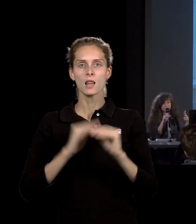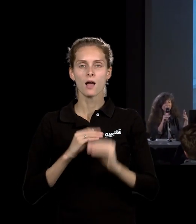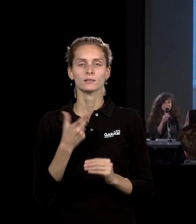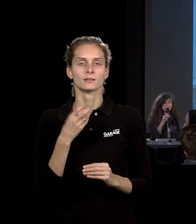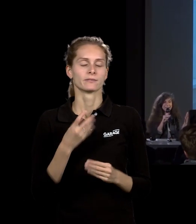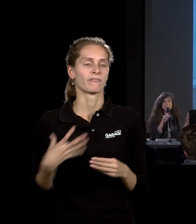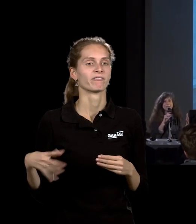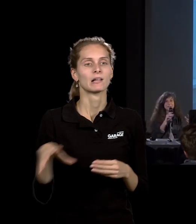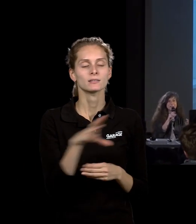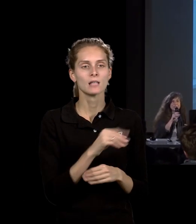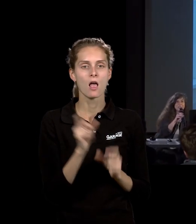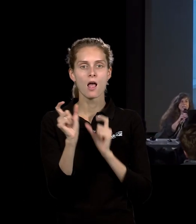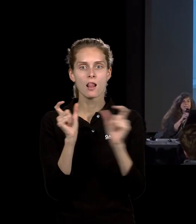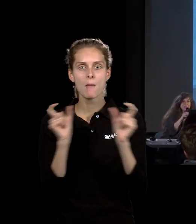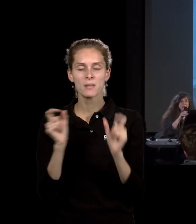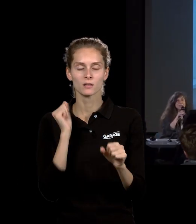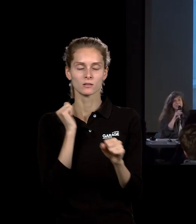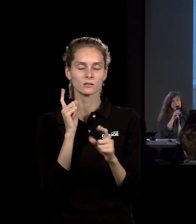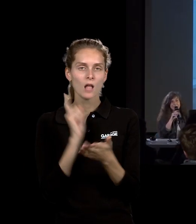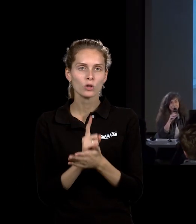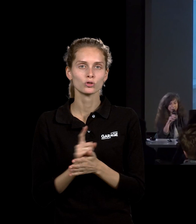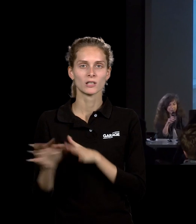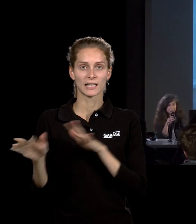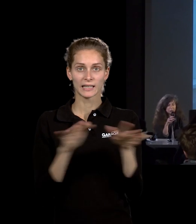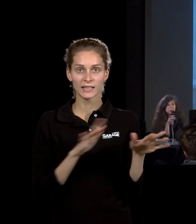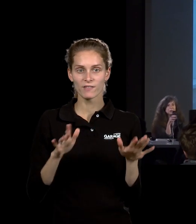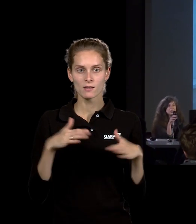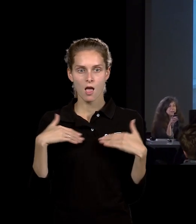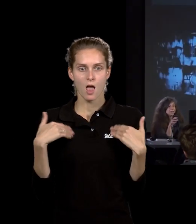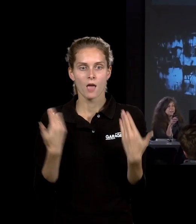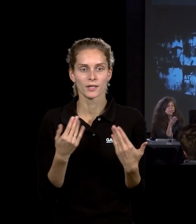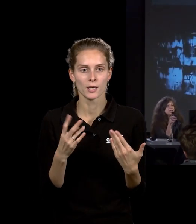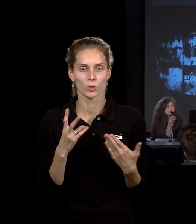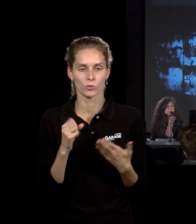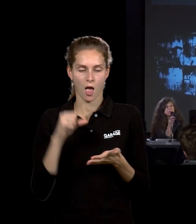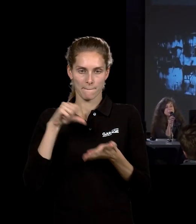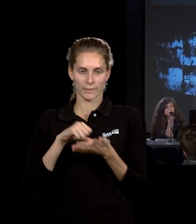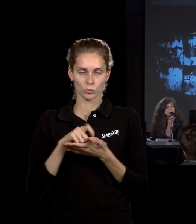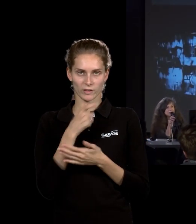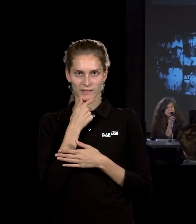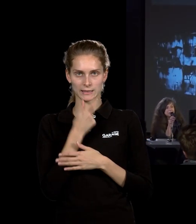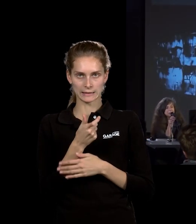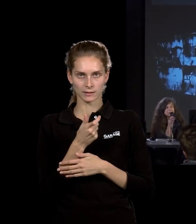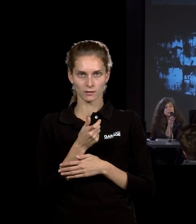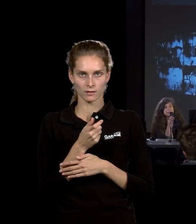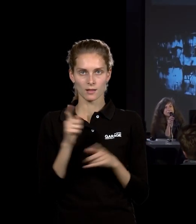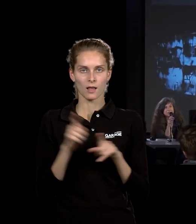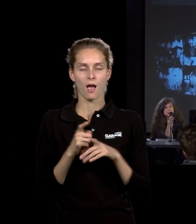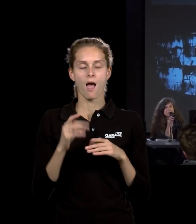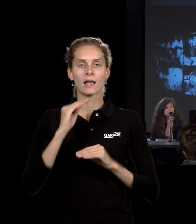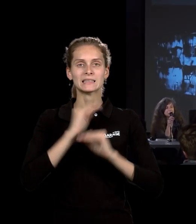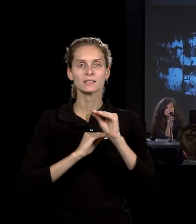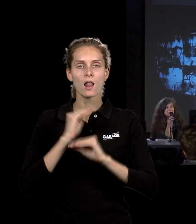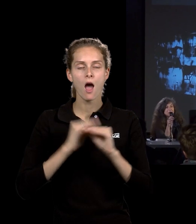эти элементы должны двигаться, и реагируют они на присутствие зрителя. Вот такая вот инсталляция, это